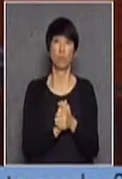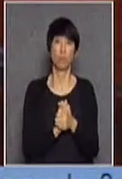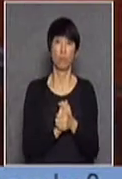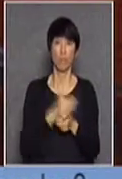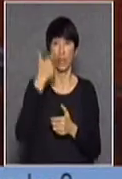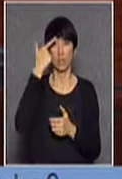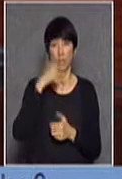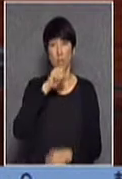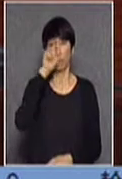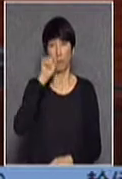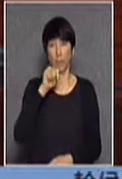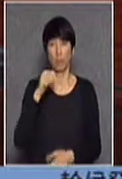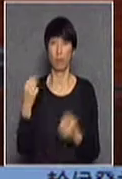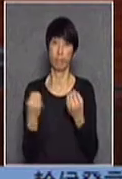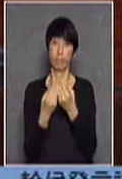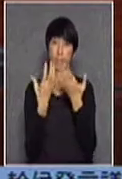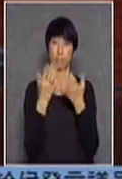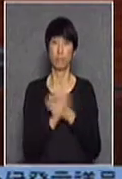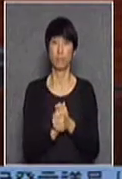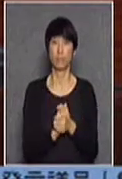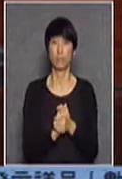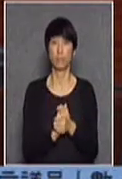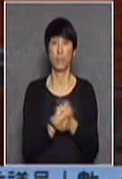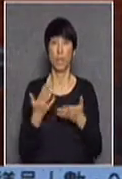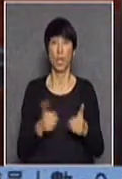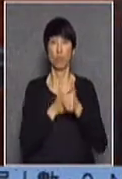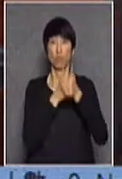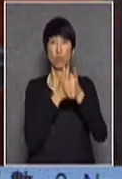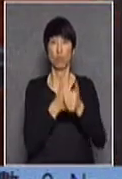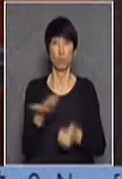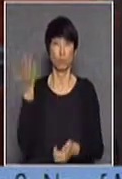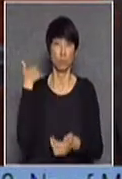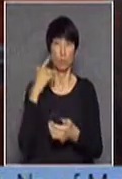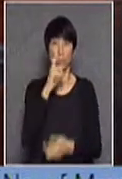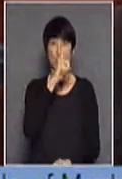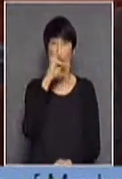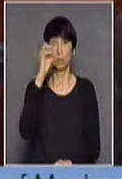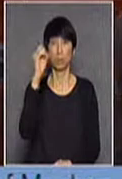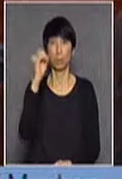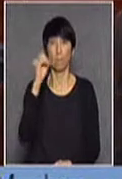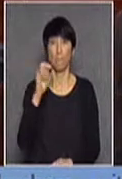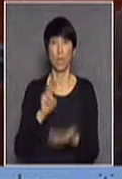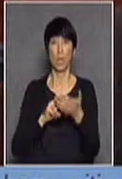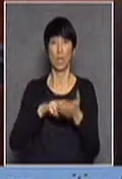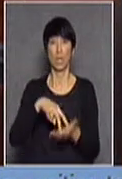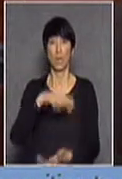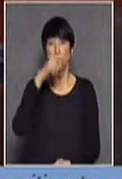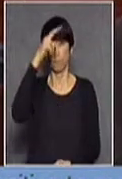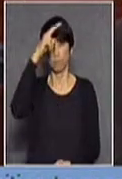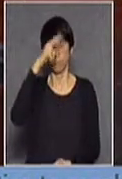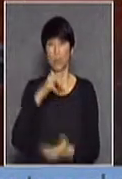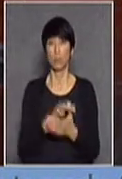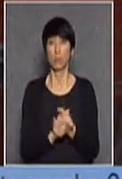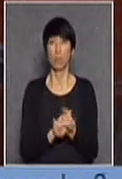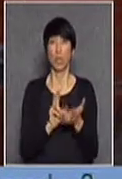題的出現。主席，這個要追溯回90年代的時候，立法局當年的立法局，港英年代的立法